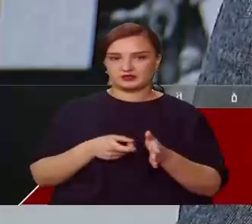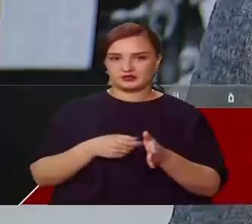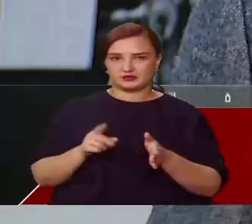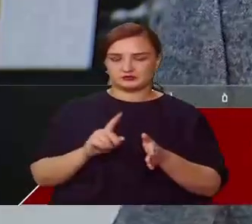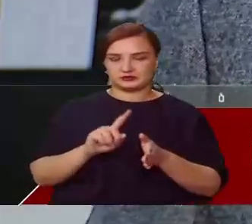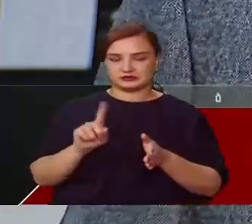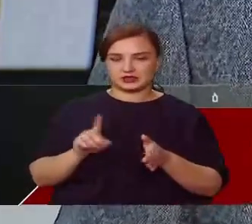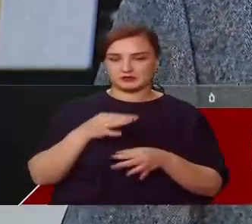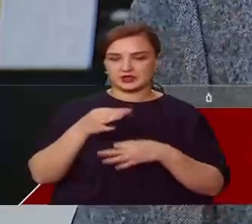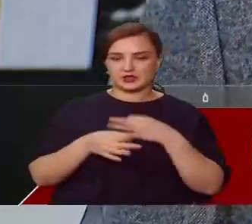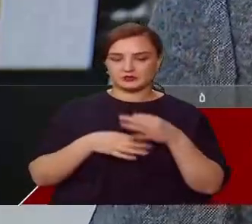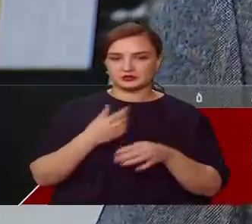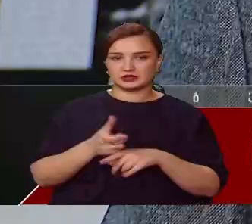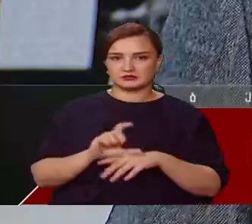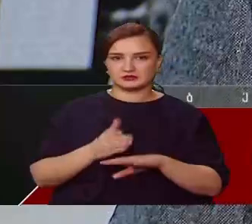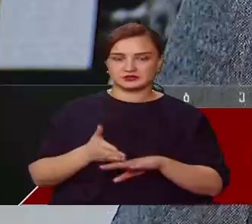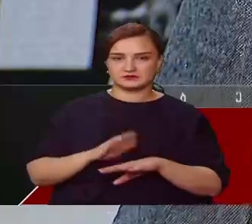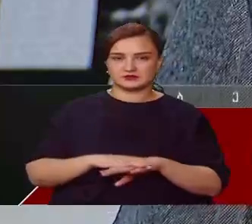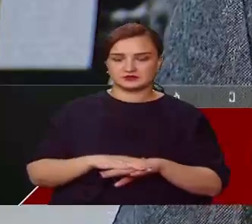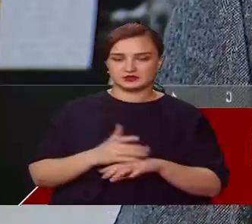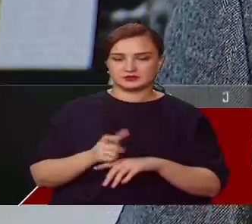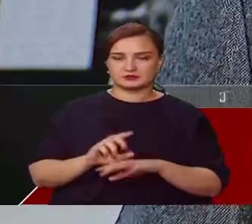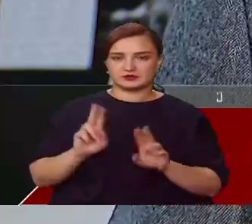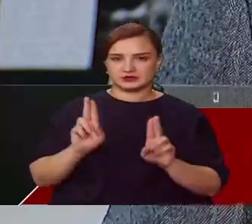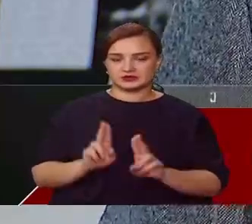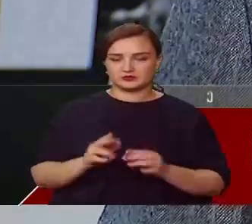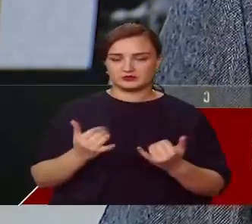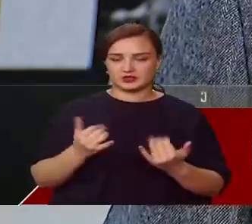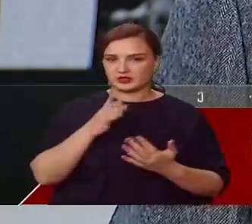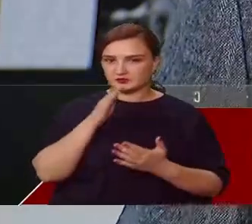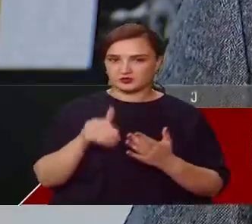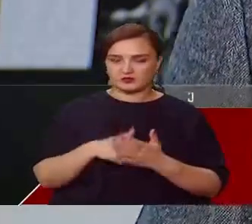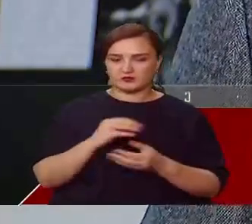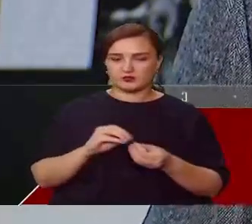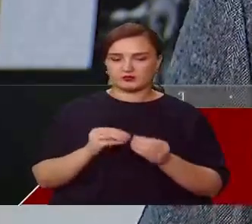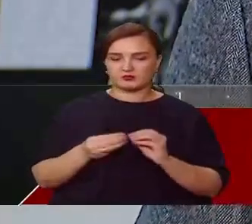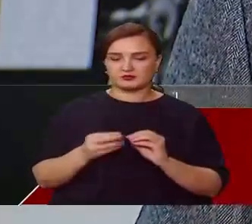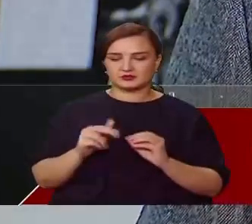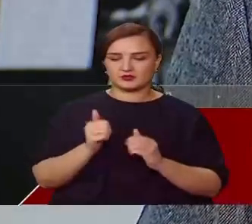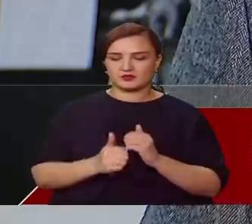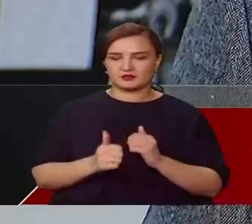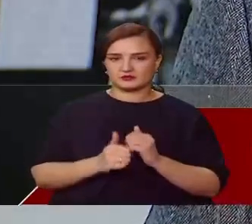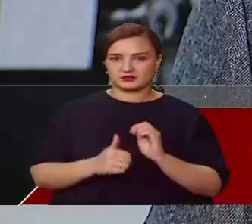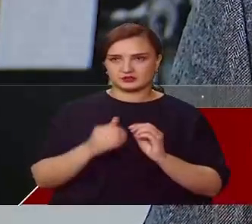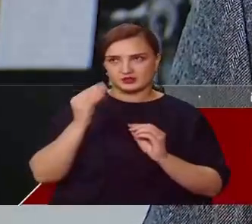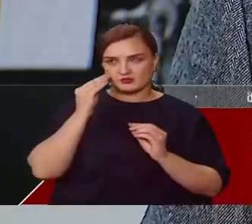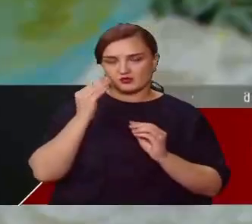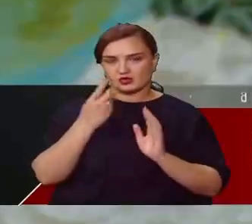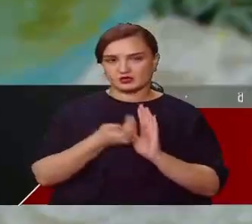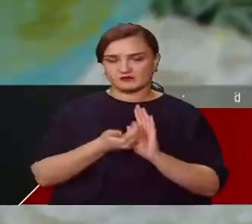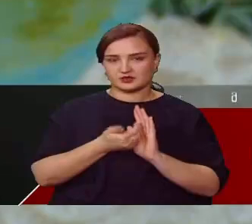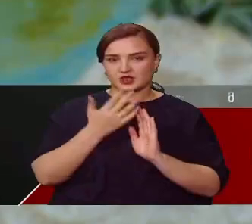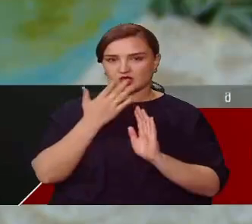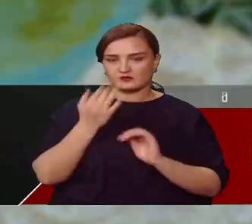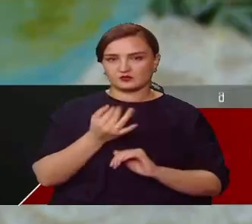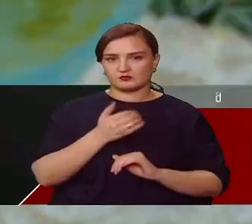რომელიც ეხმიანებოდა ძალზე მწვავედ და ძალზე პრინციპულად თანამედროვე პრობლემებს და ყოველთვის გამოხატავდა ეროვნულ ინტერესებს.